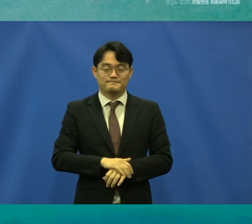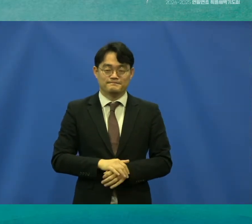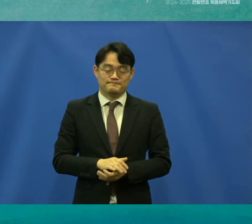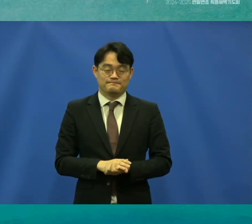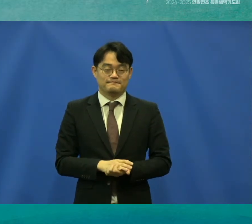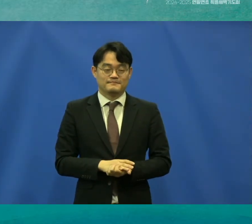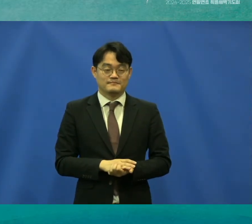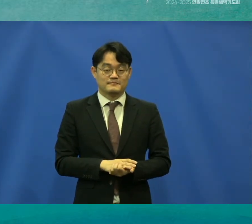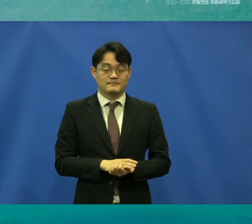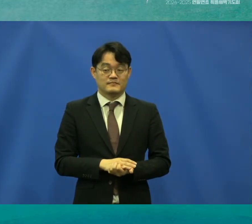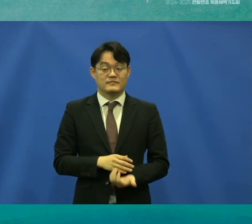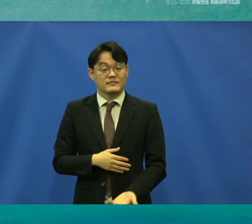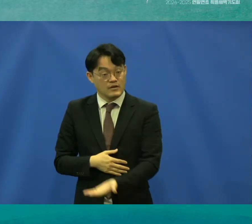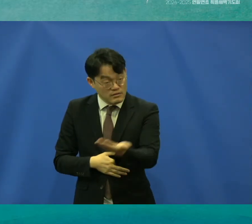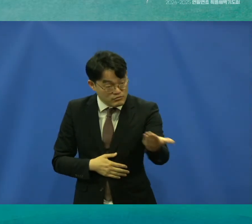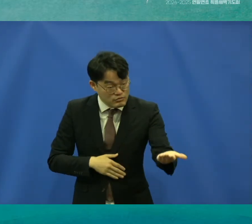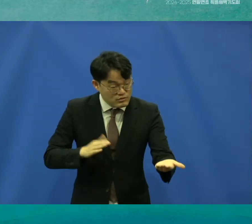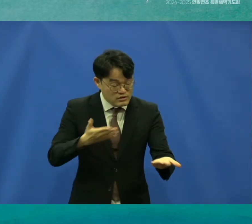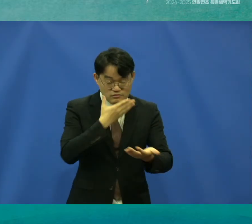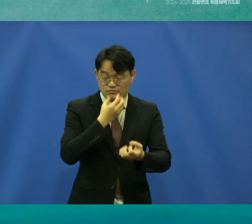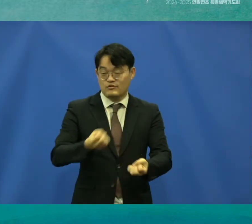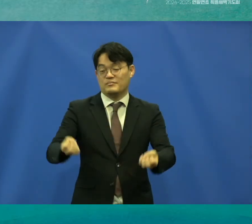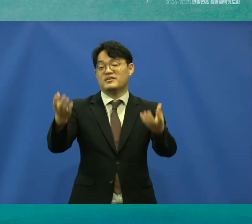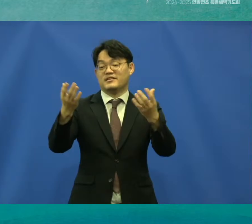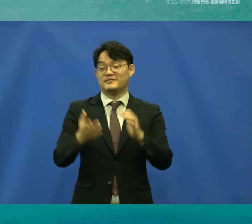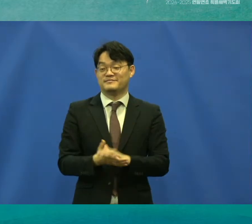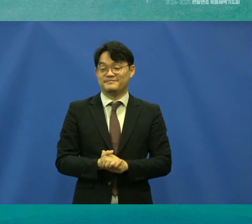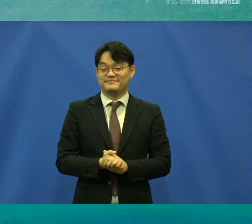그렇게 되기를 축원합니다.